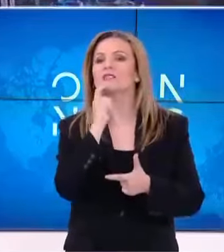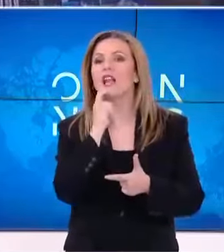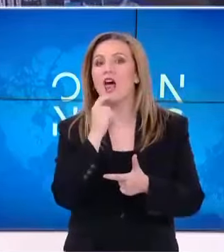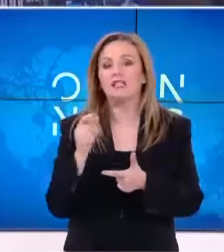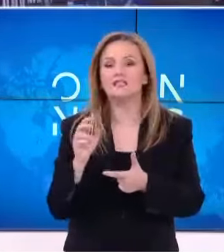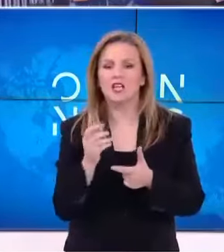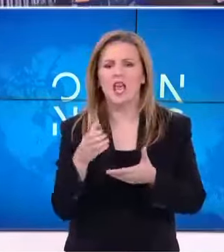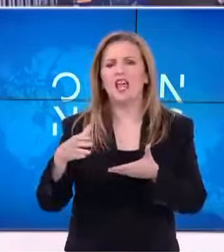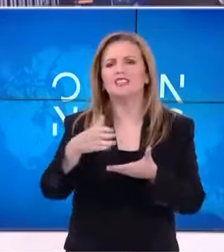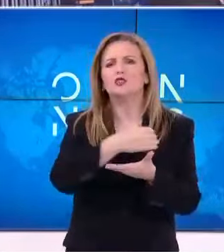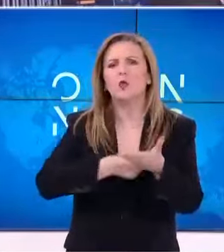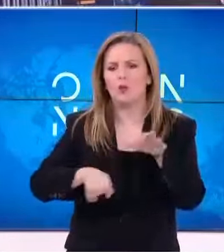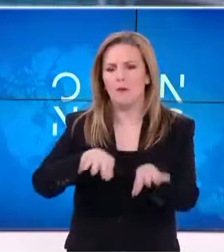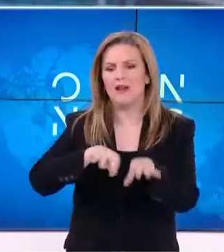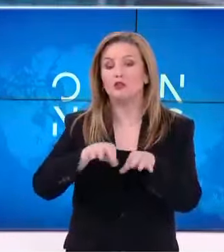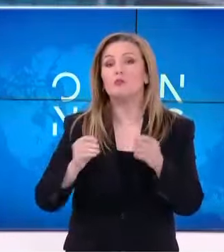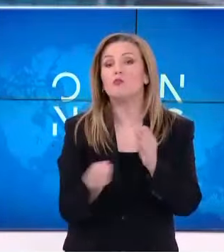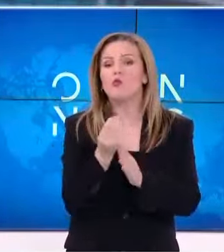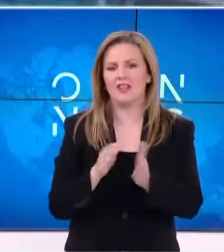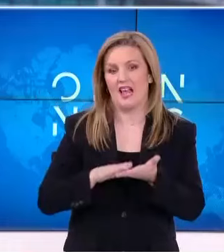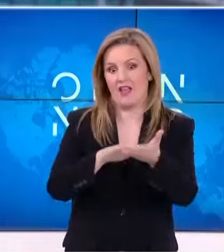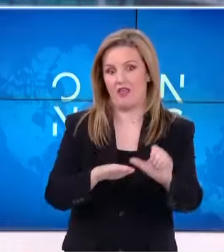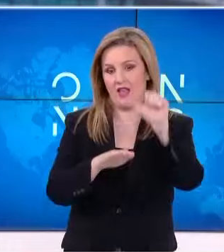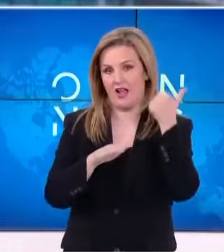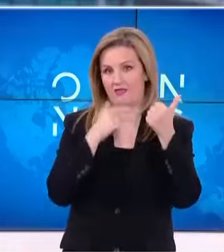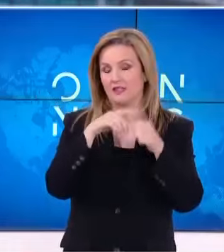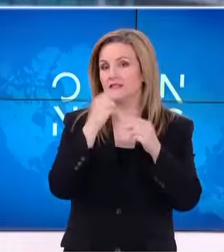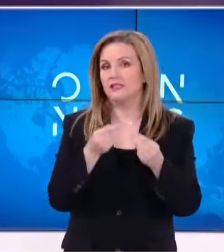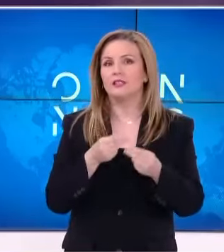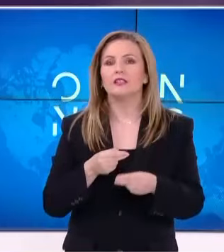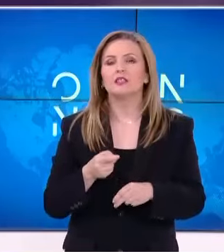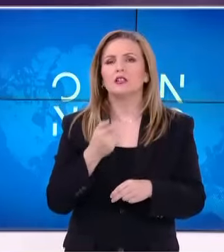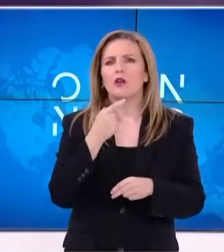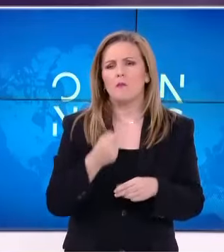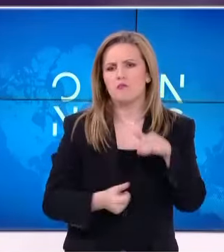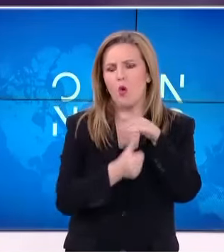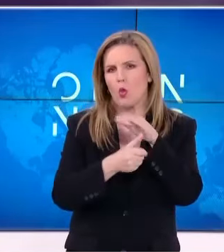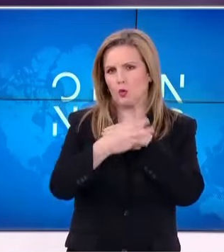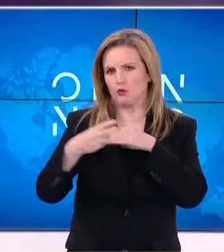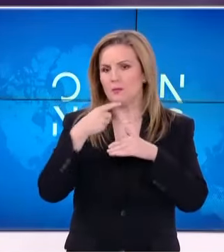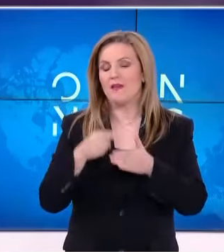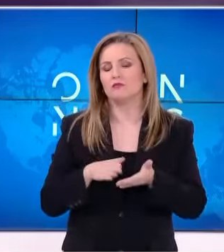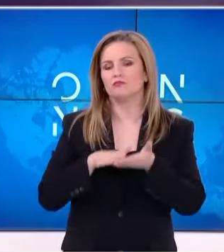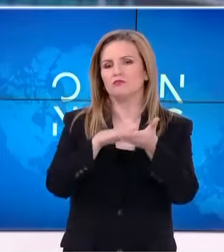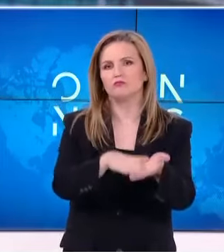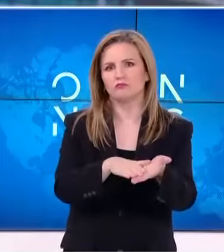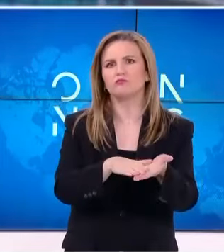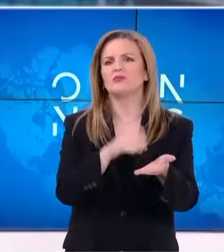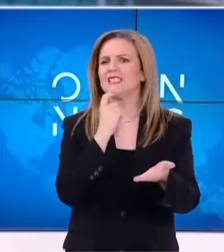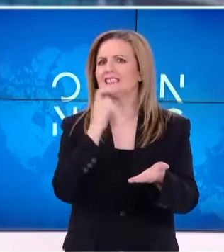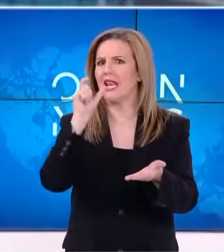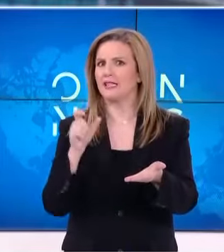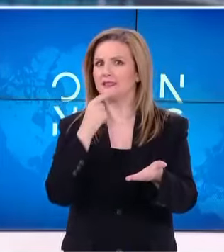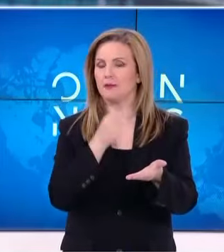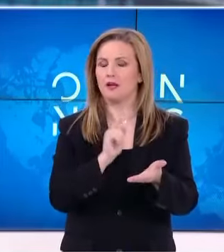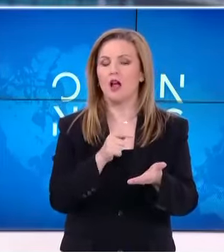κασελάκη ακούσαμε βαριές εκφράσεις και τον πρόεδρο του συριζα να το παρουσιάζει εν τέλη με έναν ιδιότυπο τρόπο δεν έχει